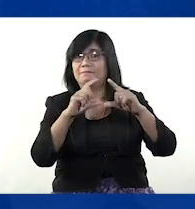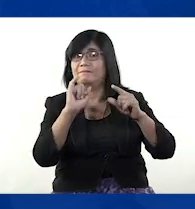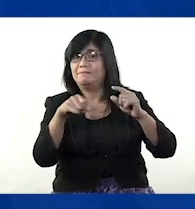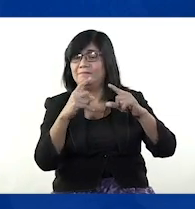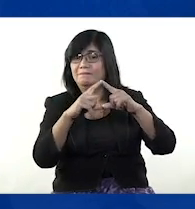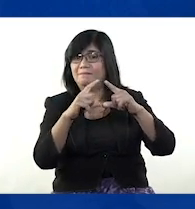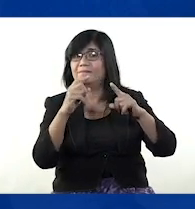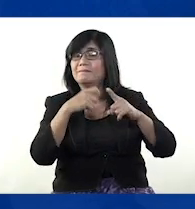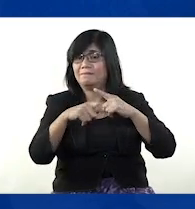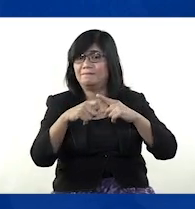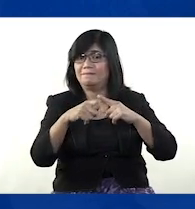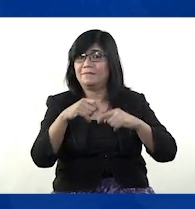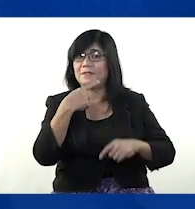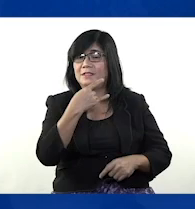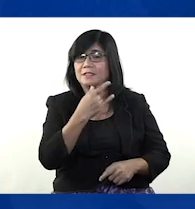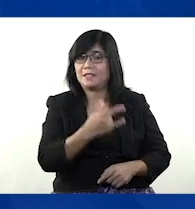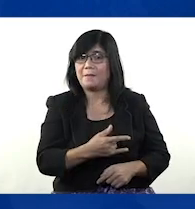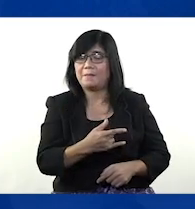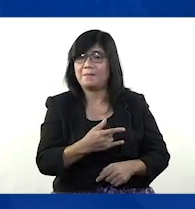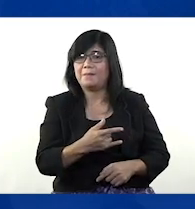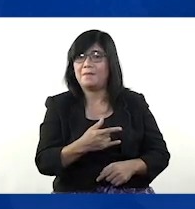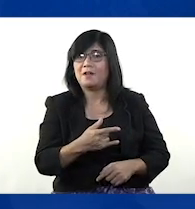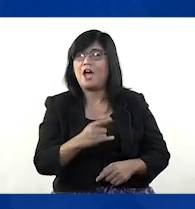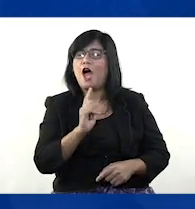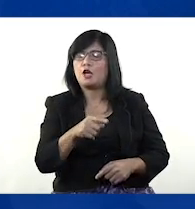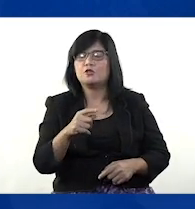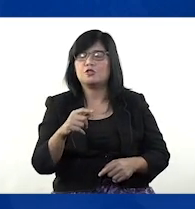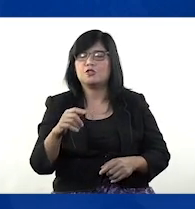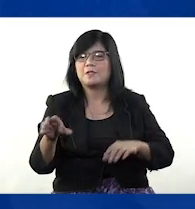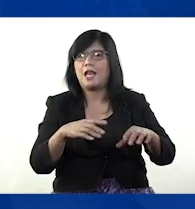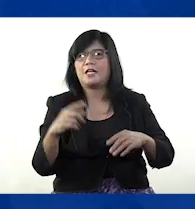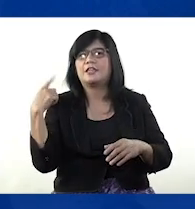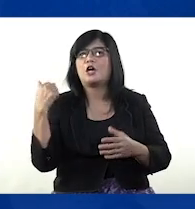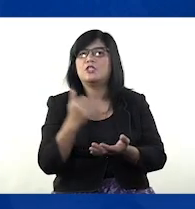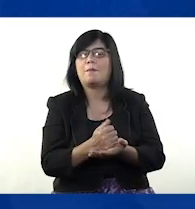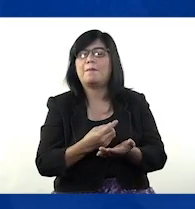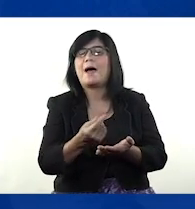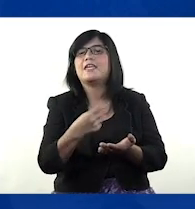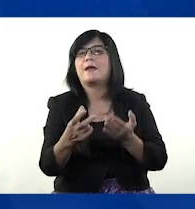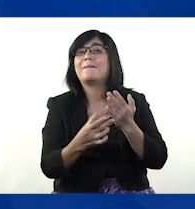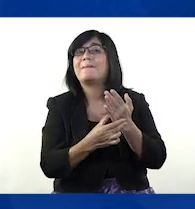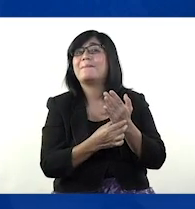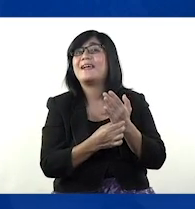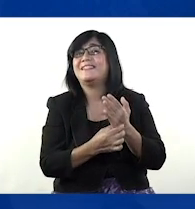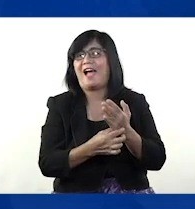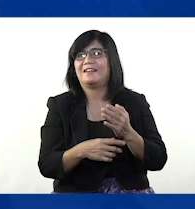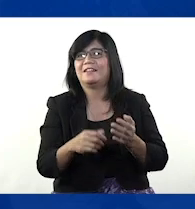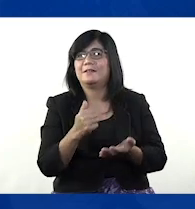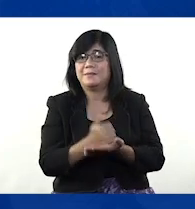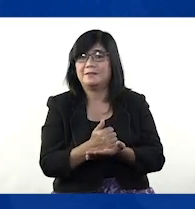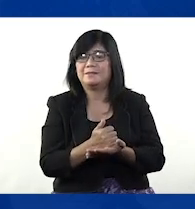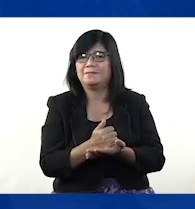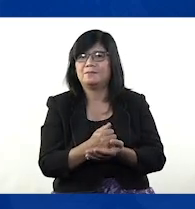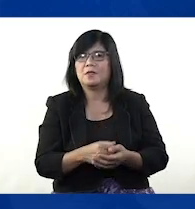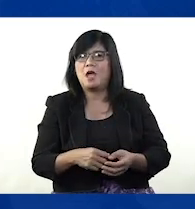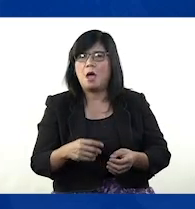Hai tetap kita harus menjalankan tanggung jawab kita ke-17 paint kepada semua